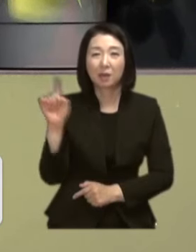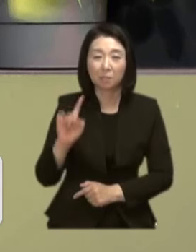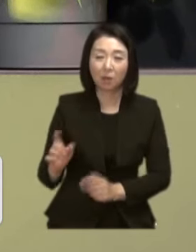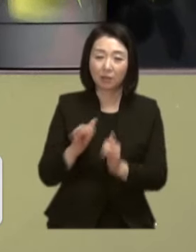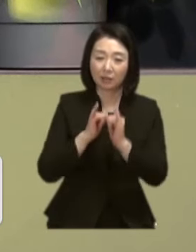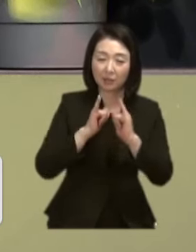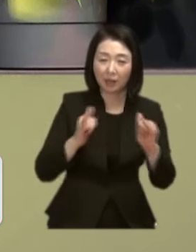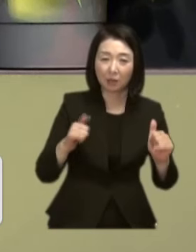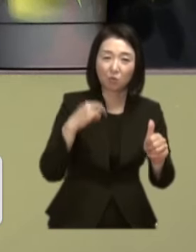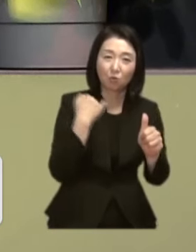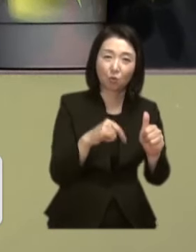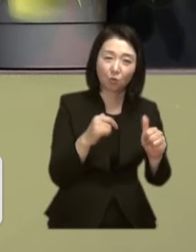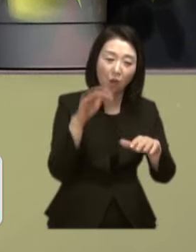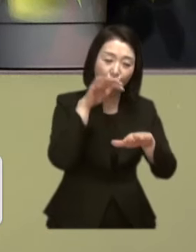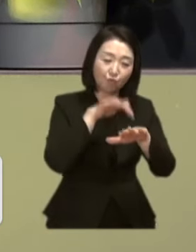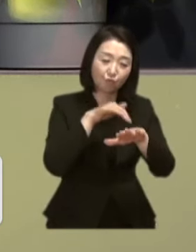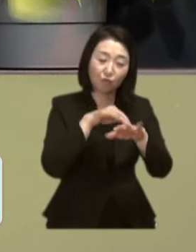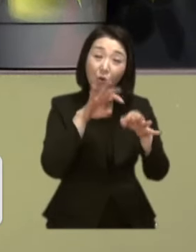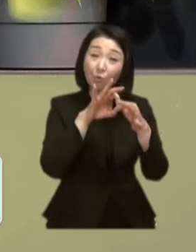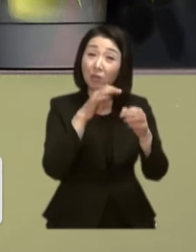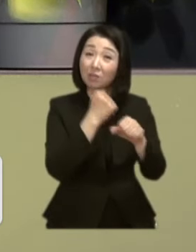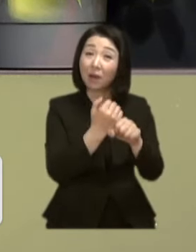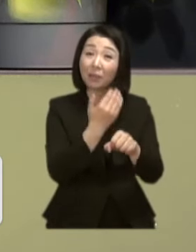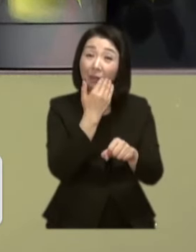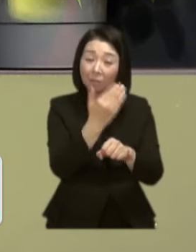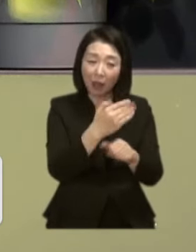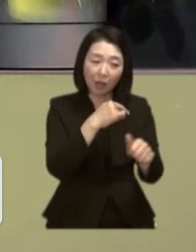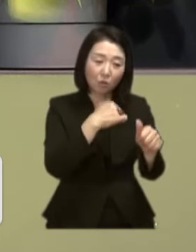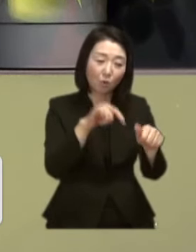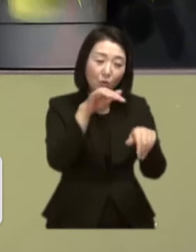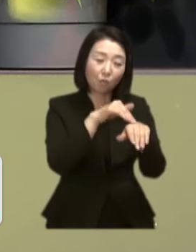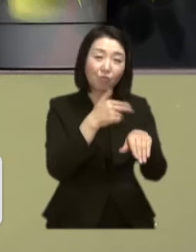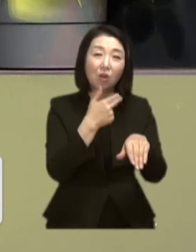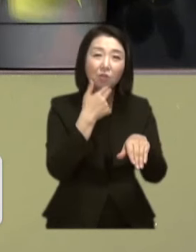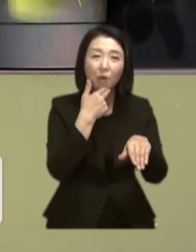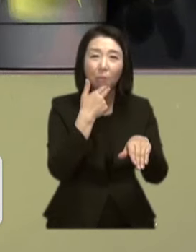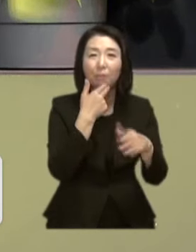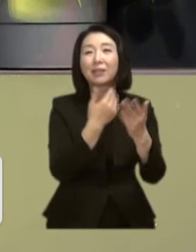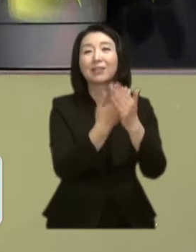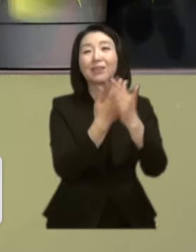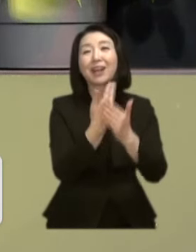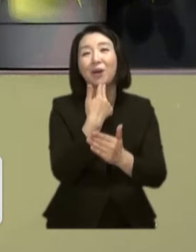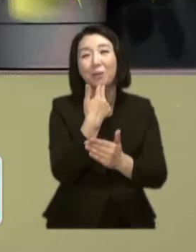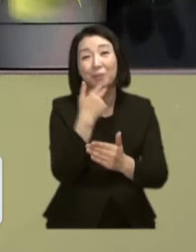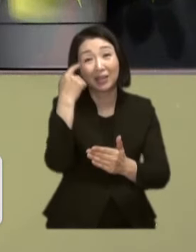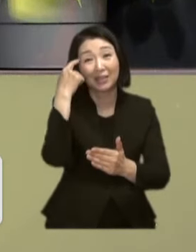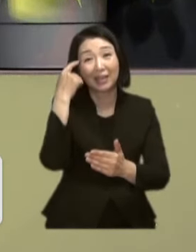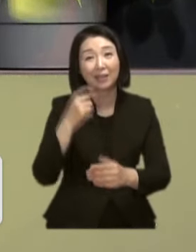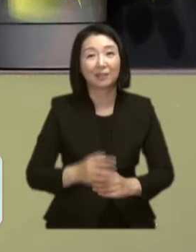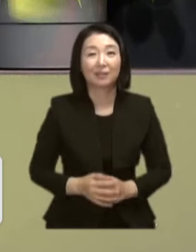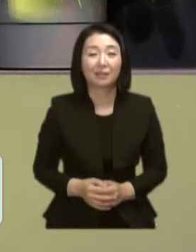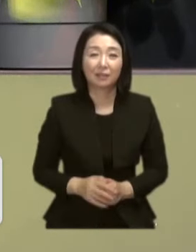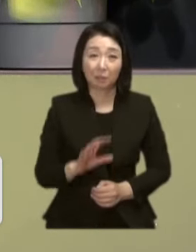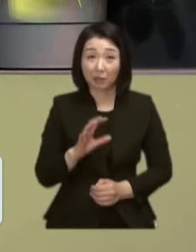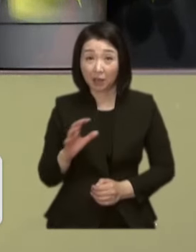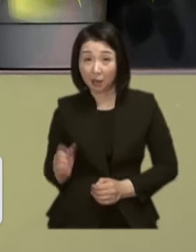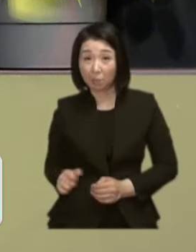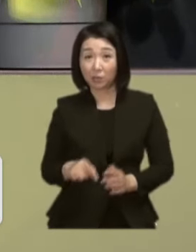통해서 만들어진다고 생각해요. 그래서 교육과 훈련이 없이는 절대 성장할 수 없다는 게 제 주관이었어요. 그래서 캄보디아에